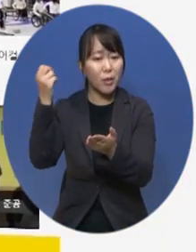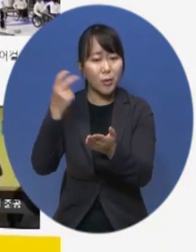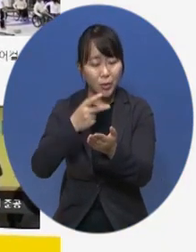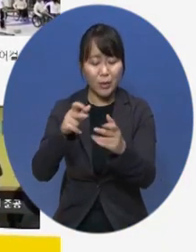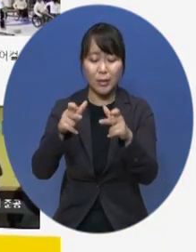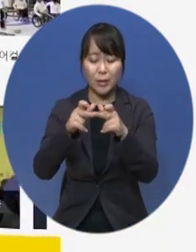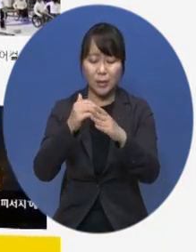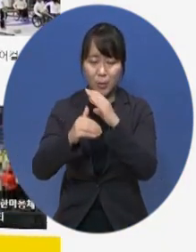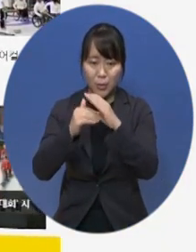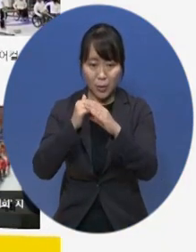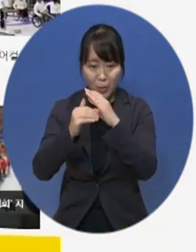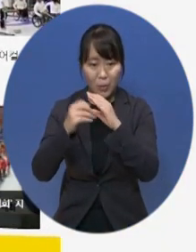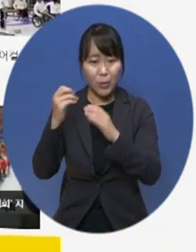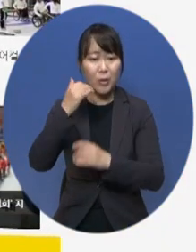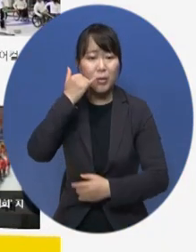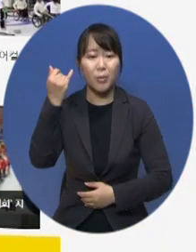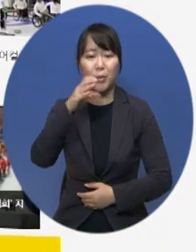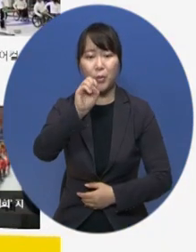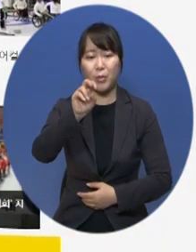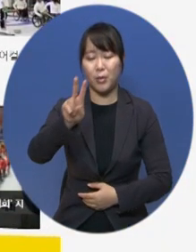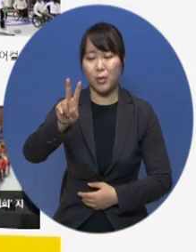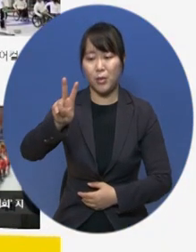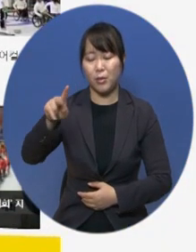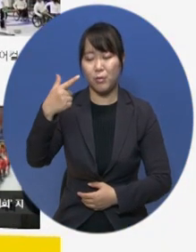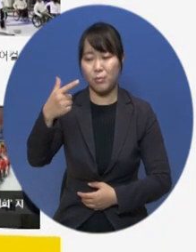홈페이지 또는 전자우편